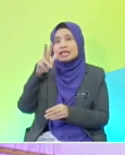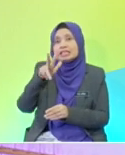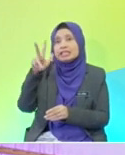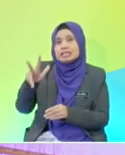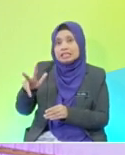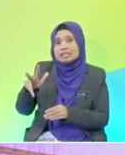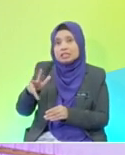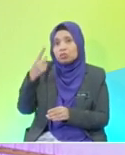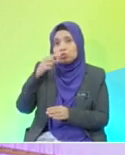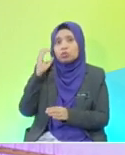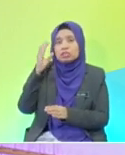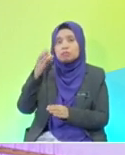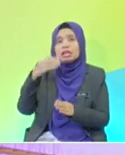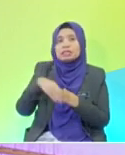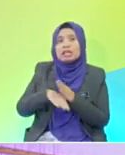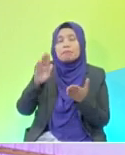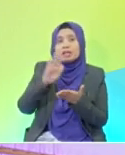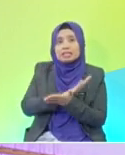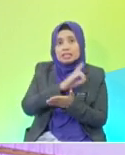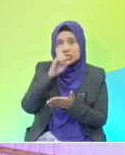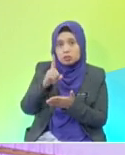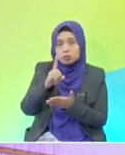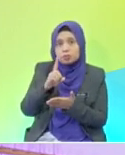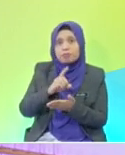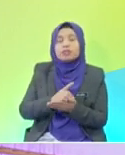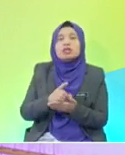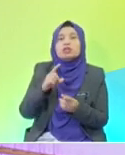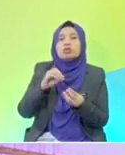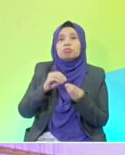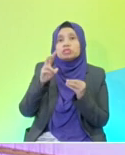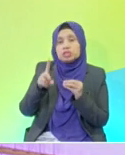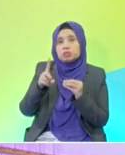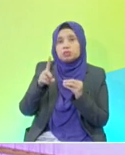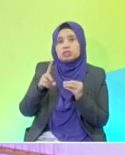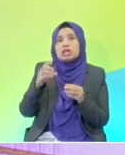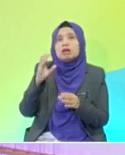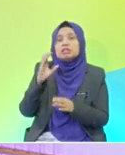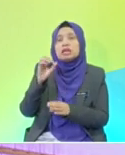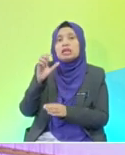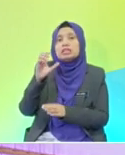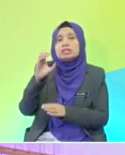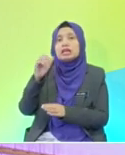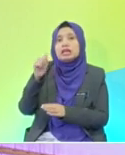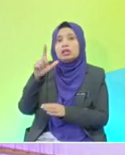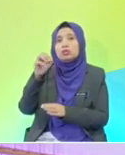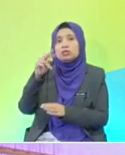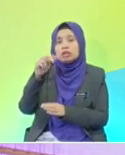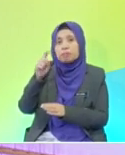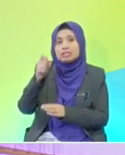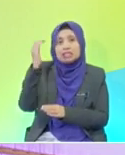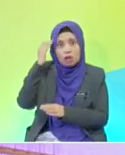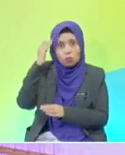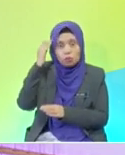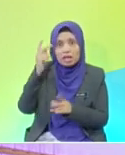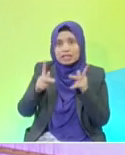untuk cemilan dalam kertas satu bolak-balik yang pertama calon-calon perlu mengetahui kata kunci soalan